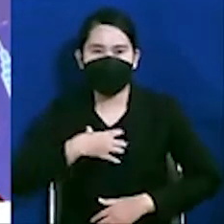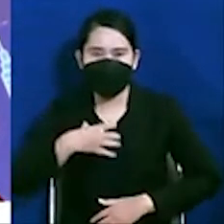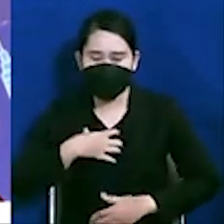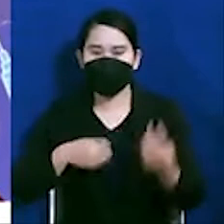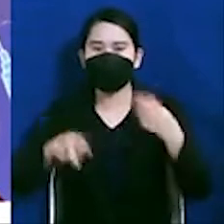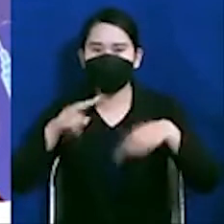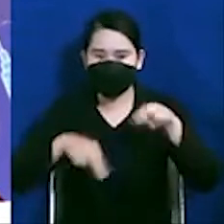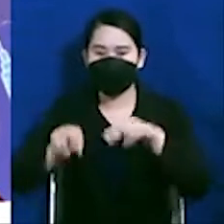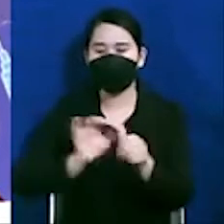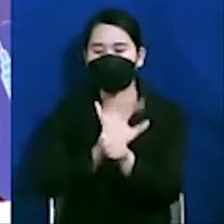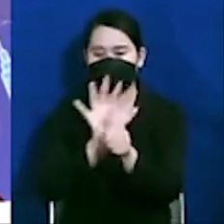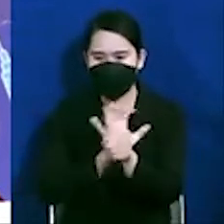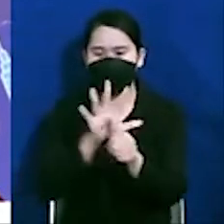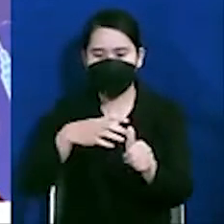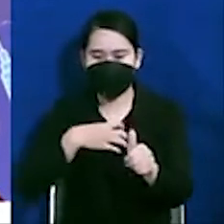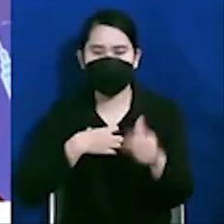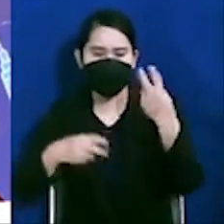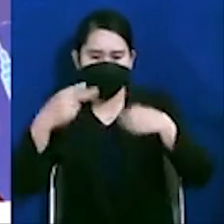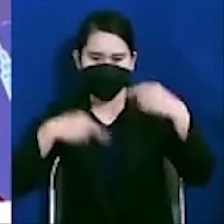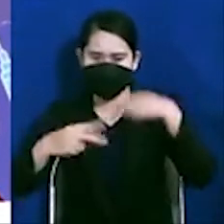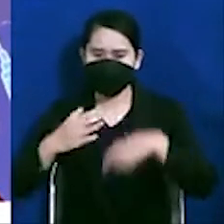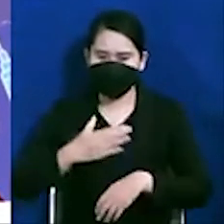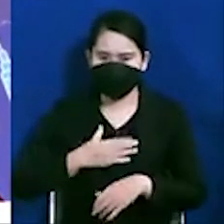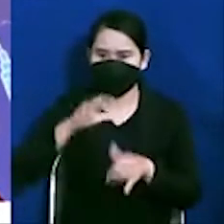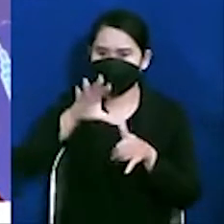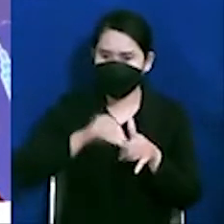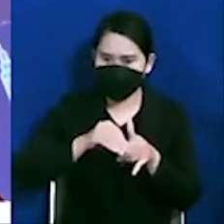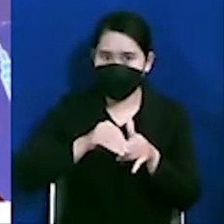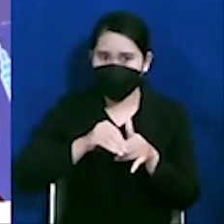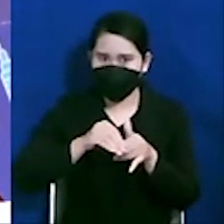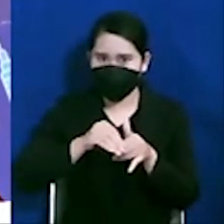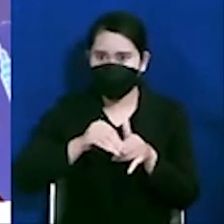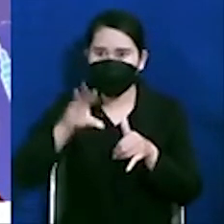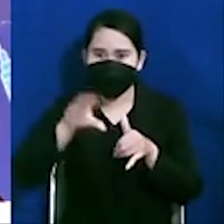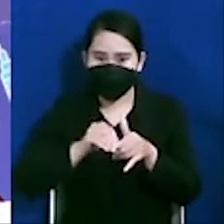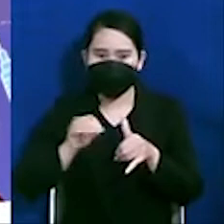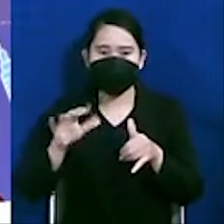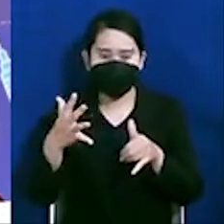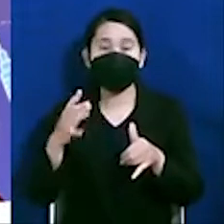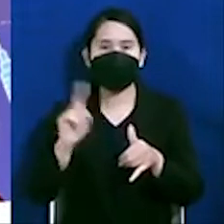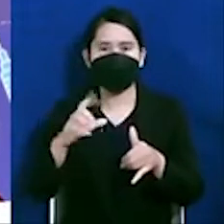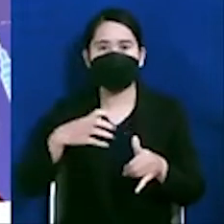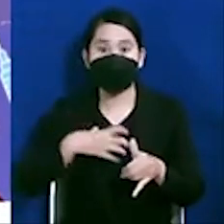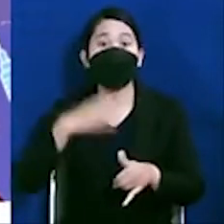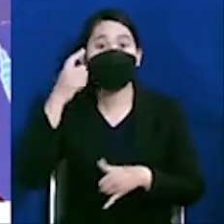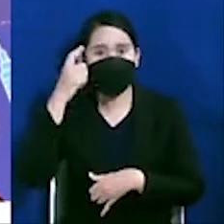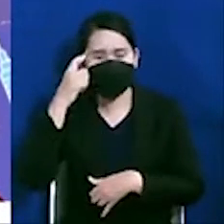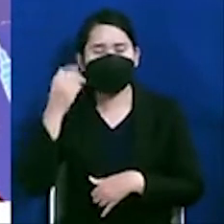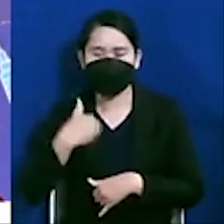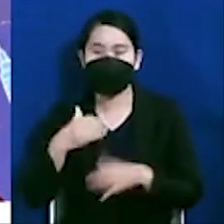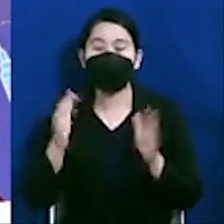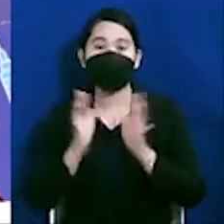ครับเพื่อจะดูว่าว่าตนเองมี Positiveหรือเปล่าอะไรงี้นะครับปัญหานี้ก็